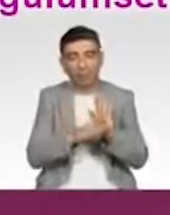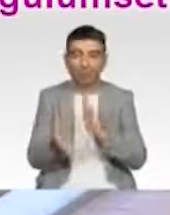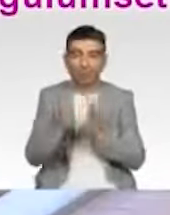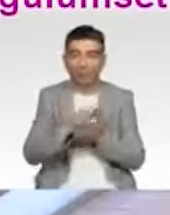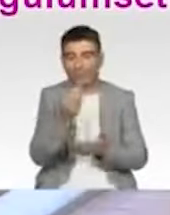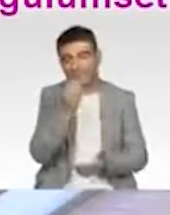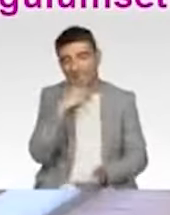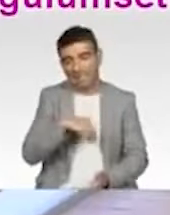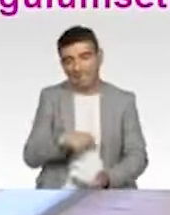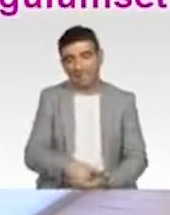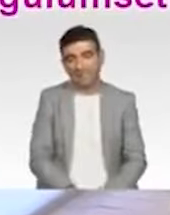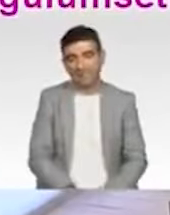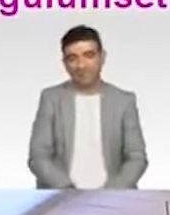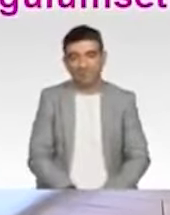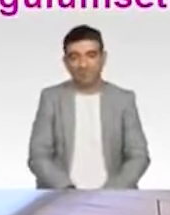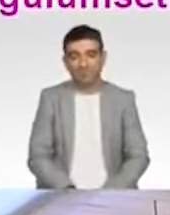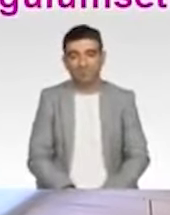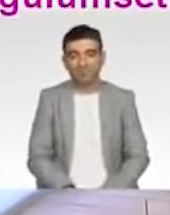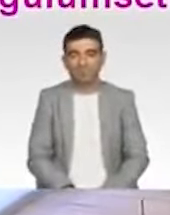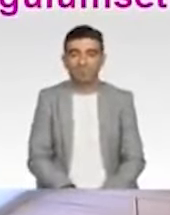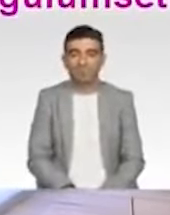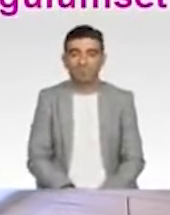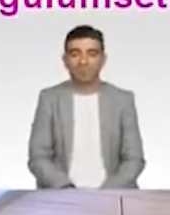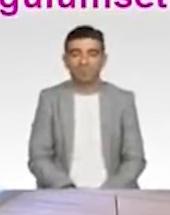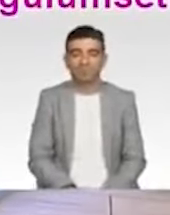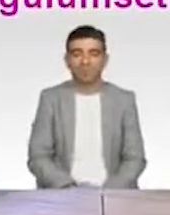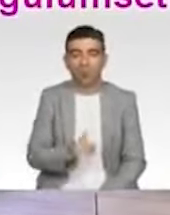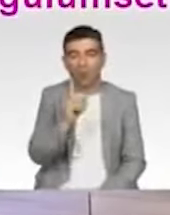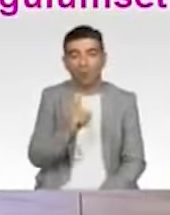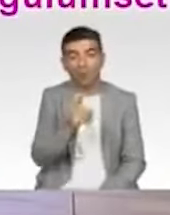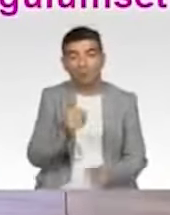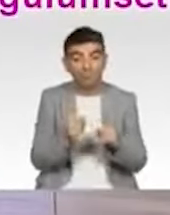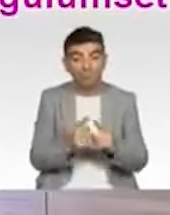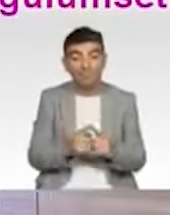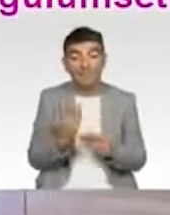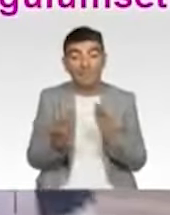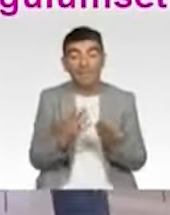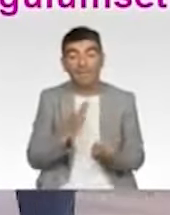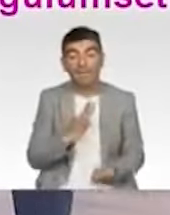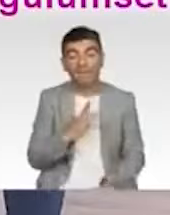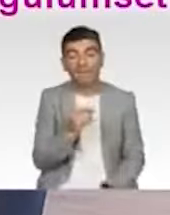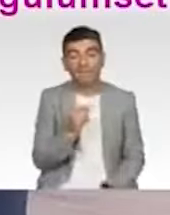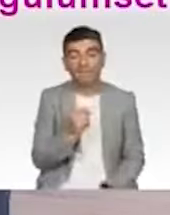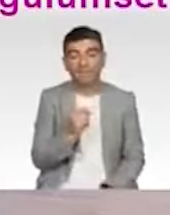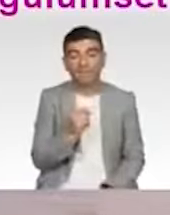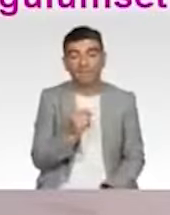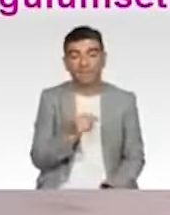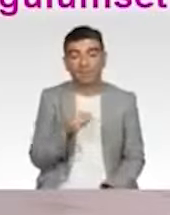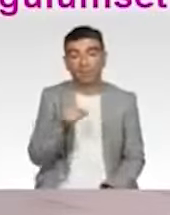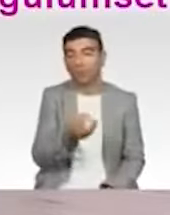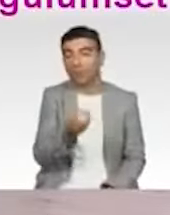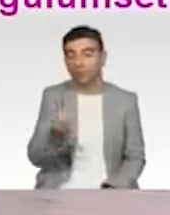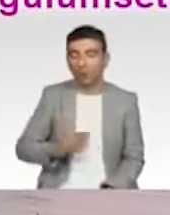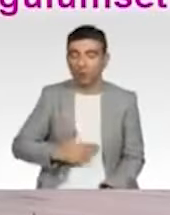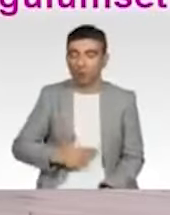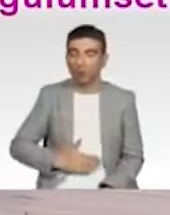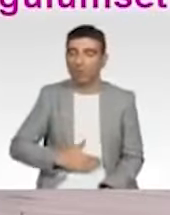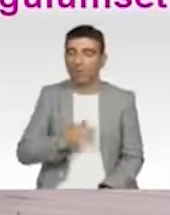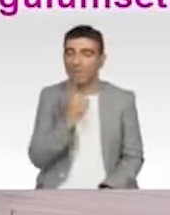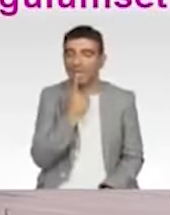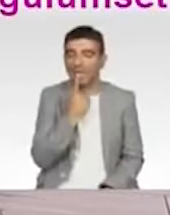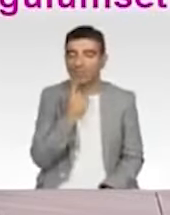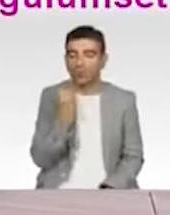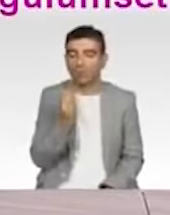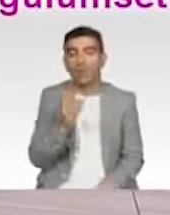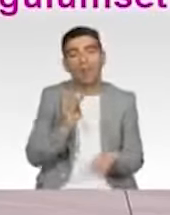yeriz. Hadi bakalım, yapacağım, beğenecek. Elinde ıslandı. Önce malzemeleri sayalım. Bir sayalım. Şimdi bu çok doyurucu, lezzetli